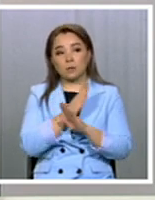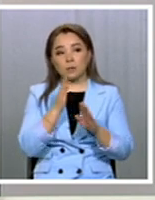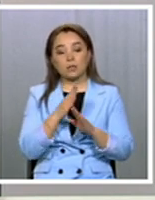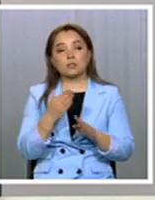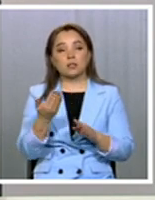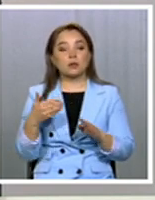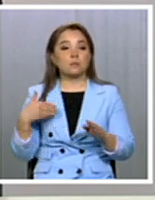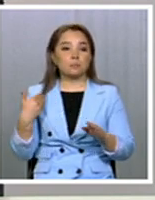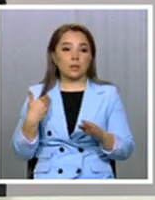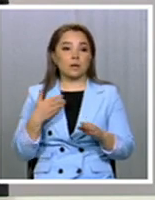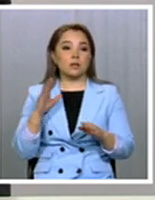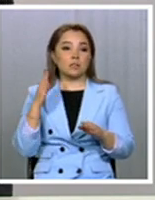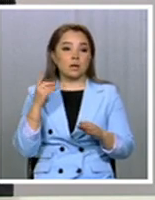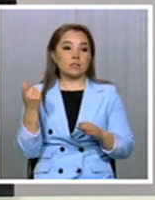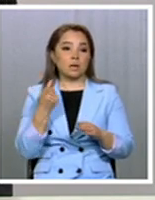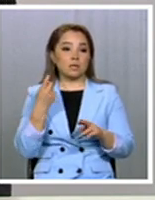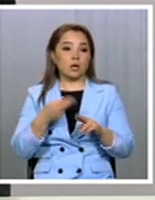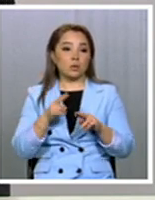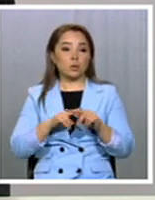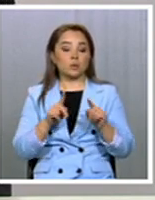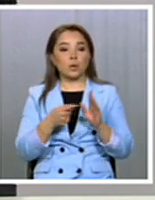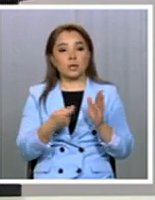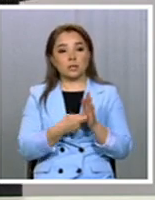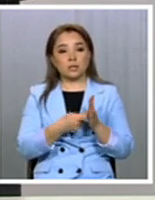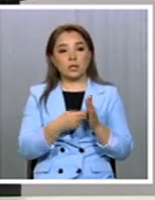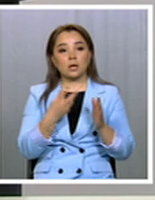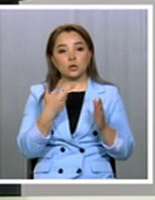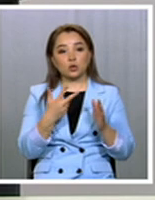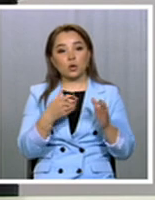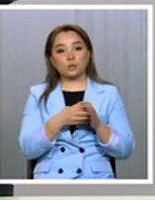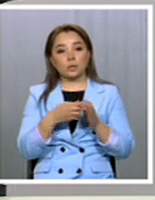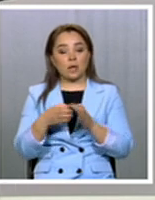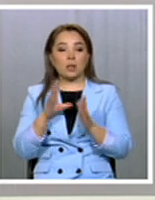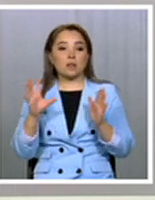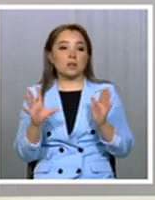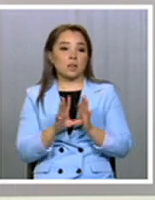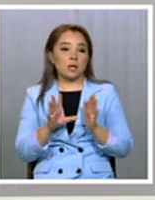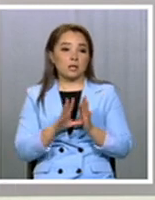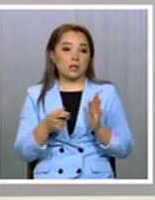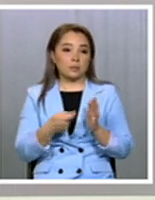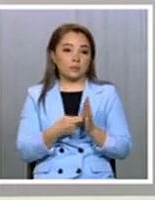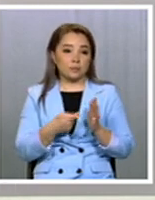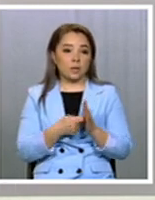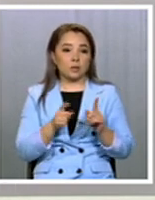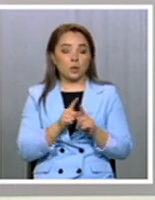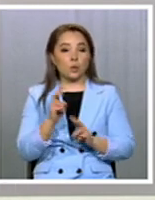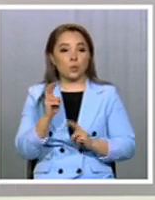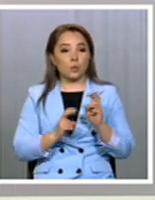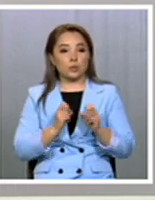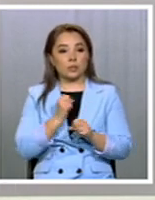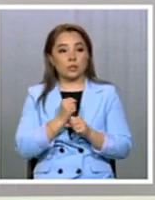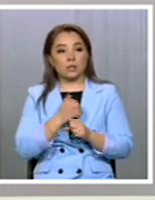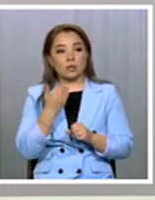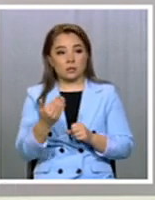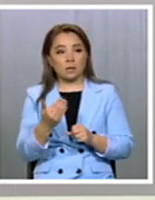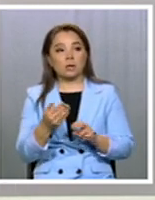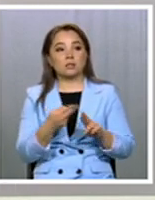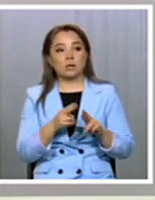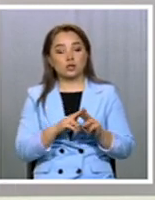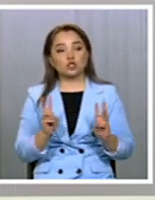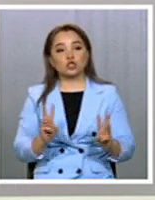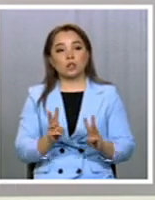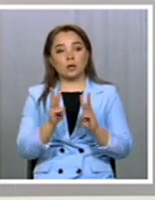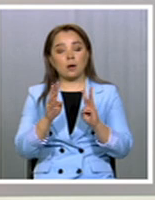үшін жіктейміз. Ол үшке бөлінеді. Бірінші энергетикалық, энергия өндіретін, оған жанғыш